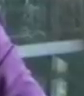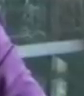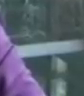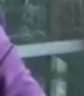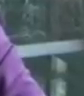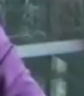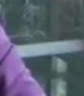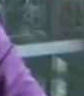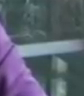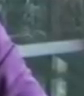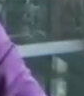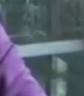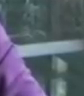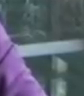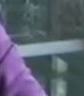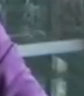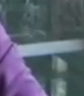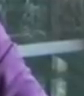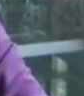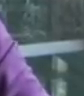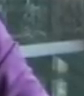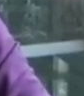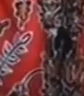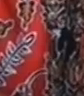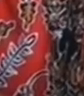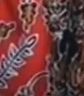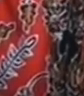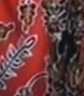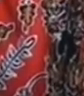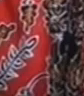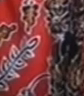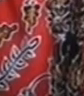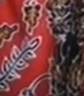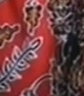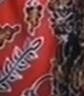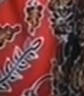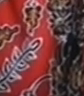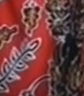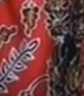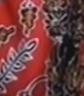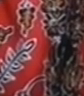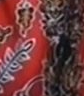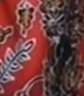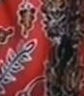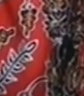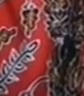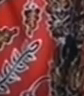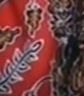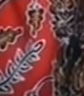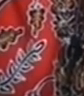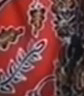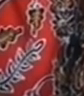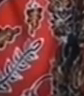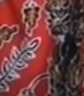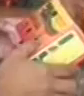Katanya tahun 2017 mau pilkada di Brebes ya? Iya Bu, dan sudah banyak gambar-gambar yang nyalon yang dipasang